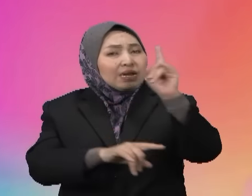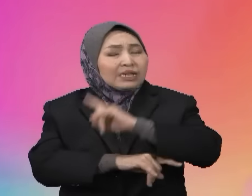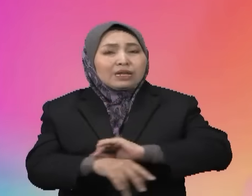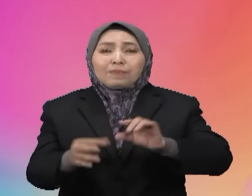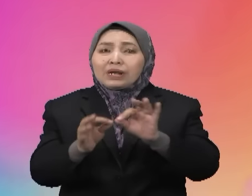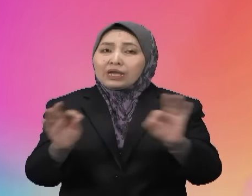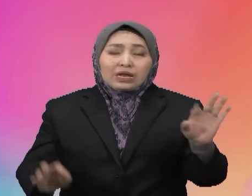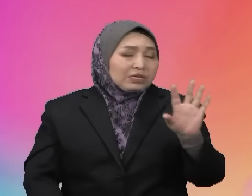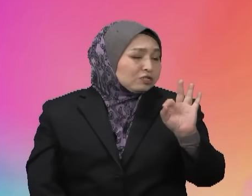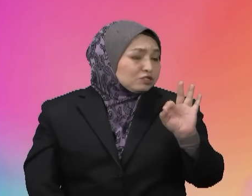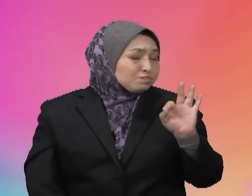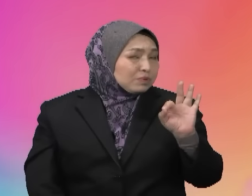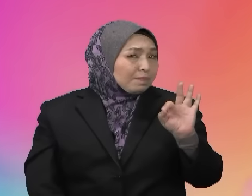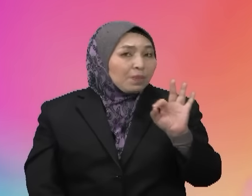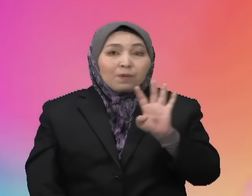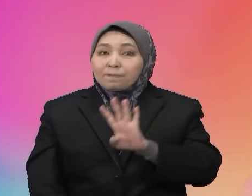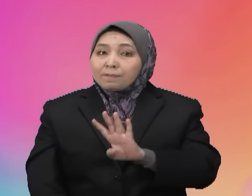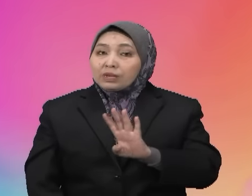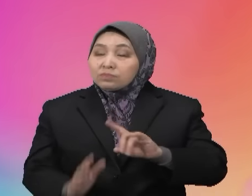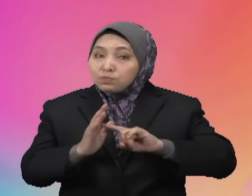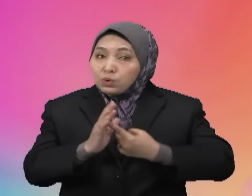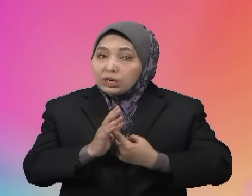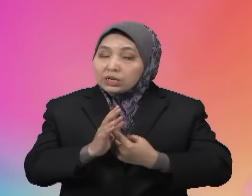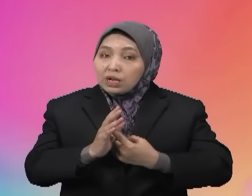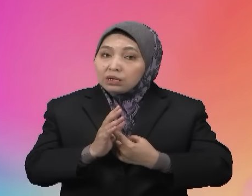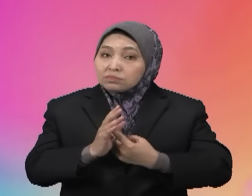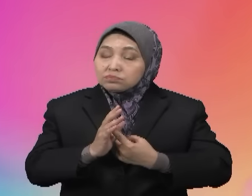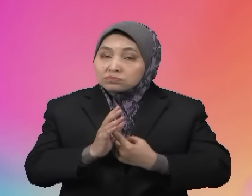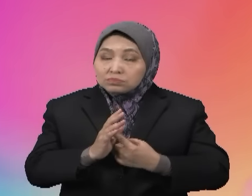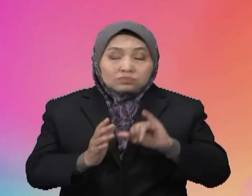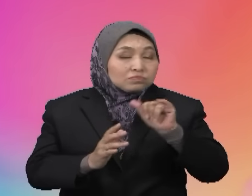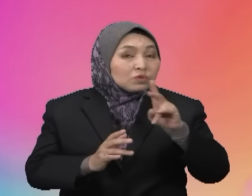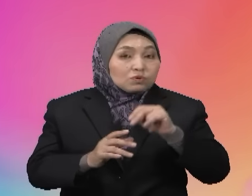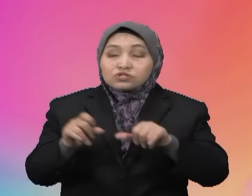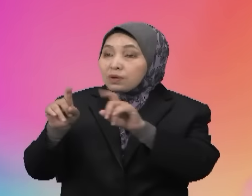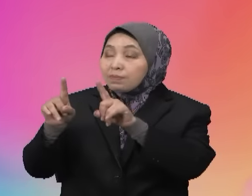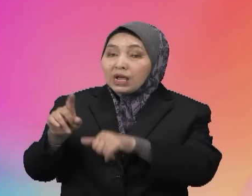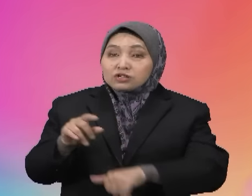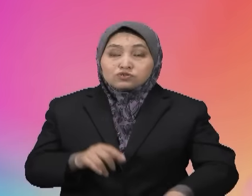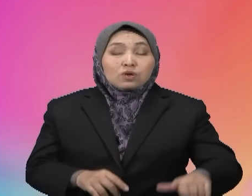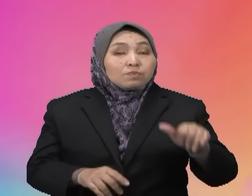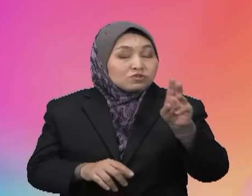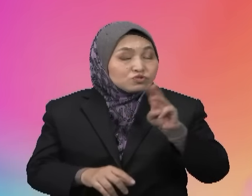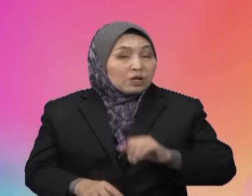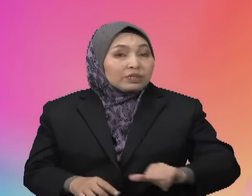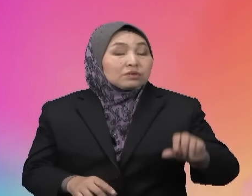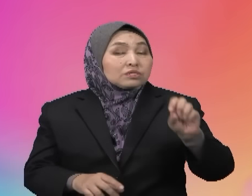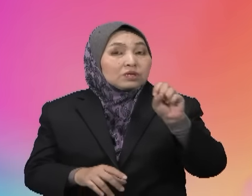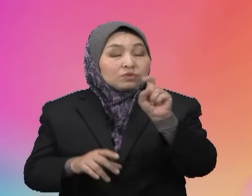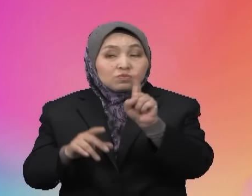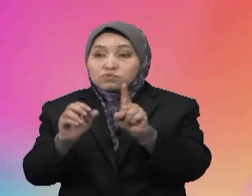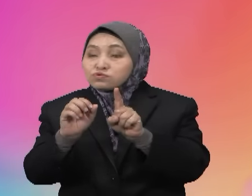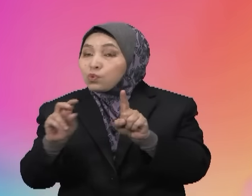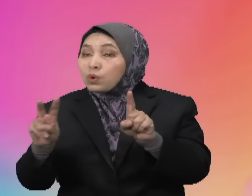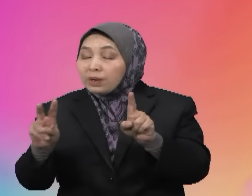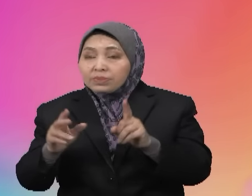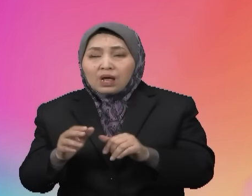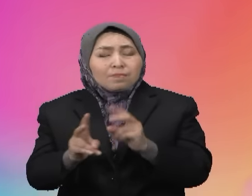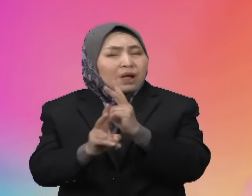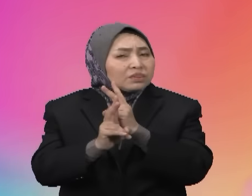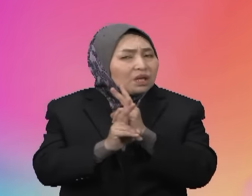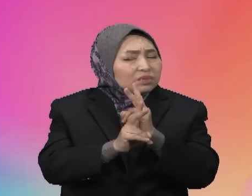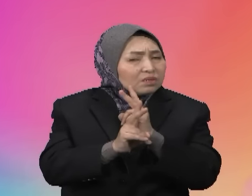yang ke-94 memulakan juz 11 kita pada halaman yang ke-202, peringatan agar berhati-hati dengan